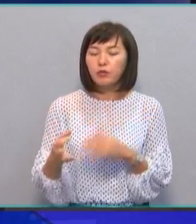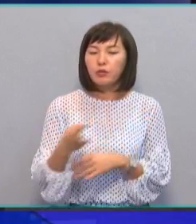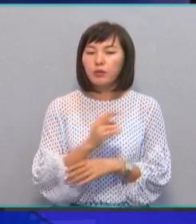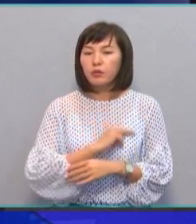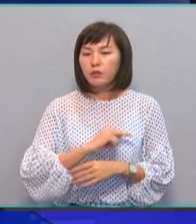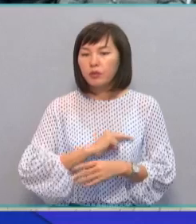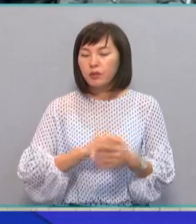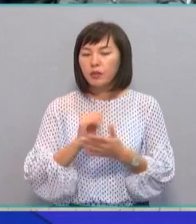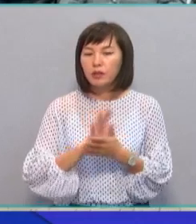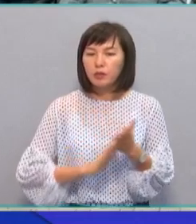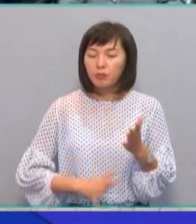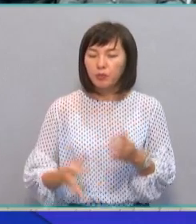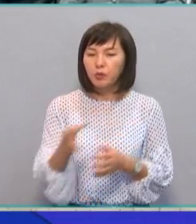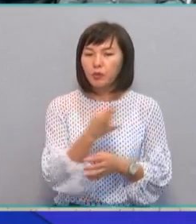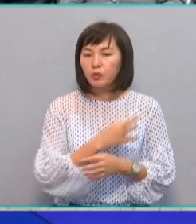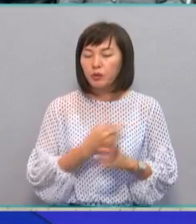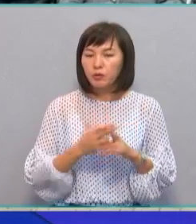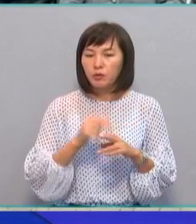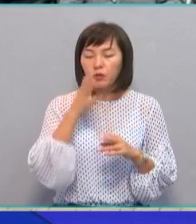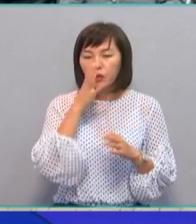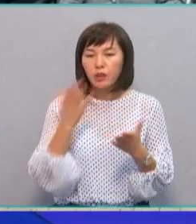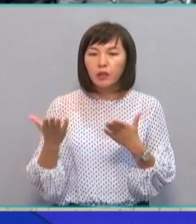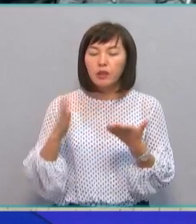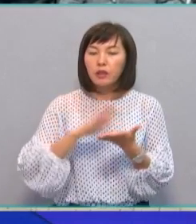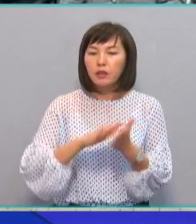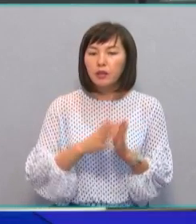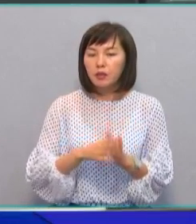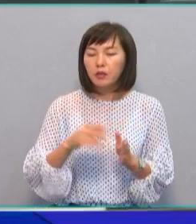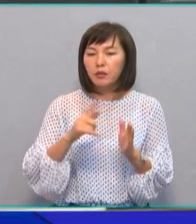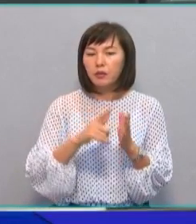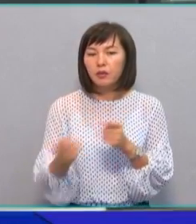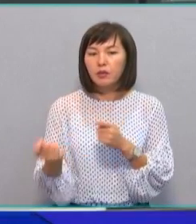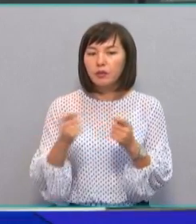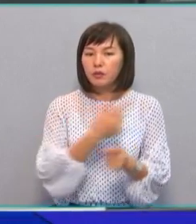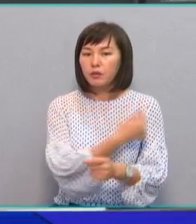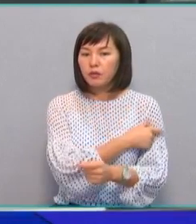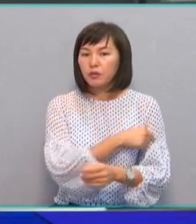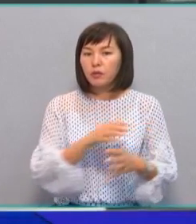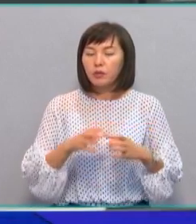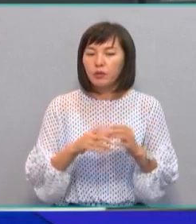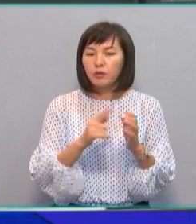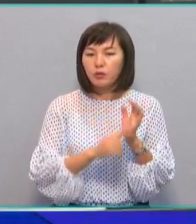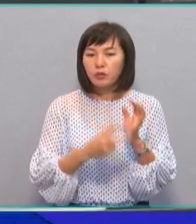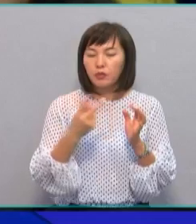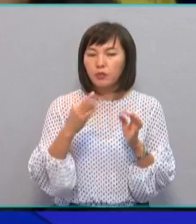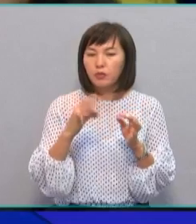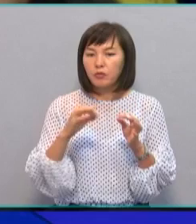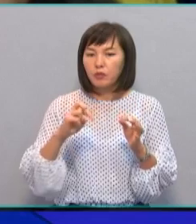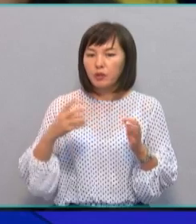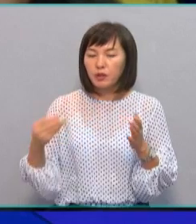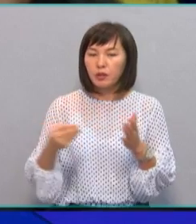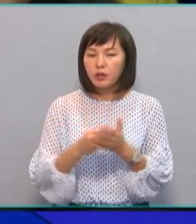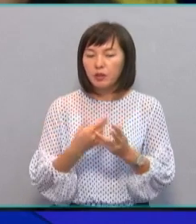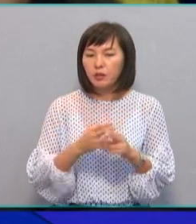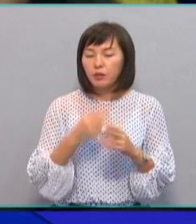жұмыс атқарып жатыр. Облысымызда биыл қормен келісім шарт бекіткен жеткізуші медициналық ұйымдарға 72 миллиард теңге төленуде.